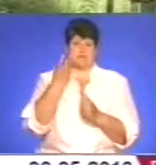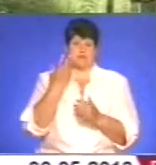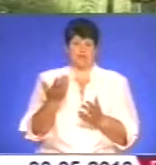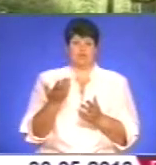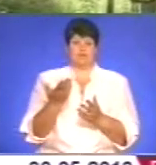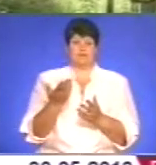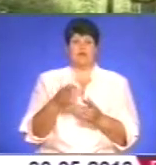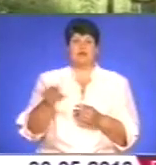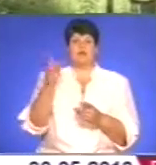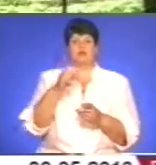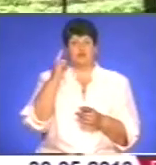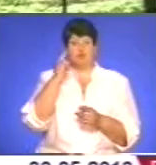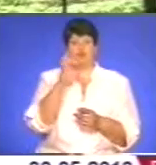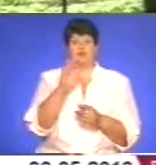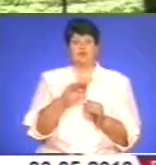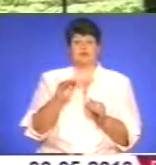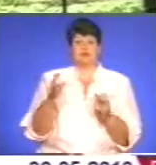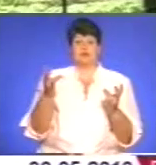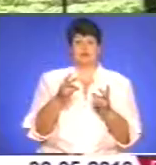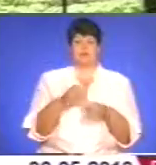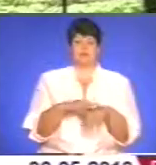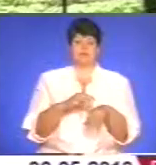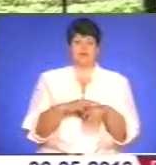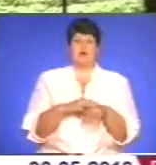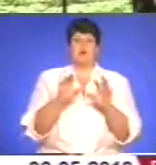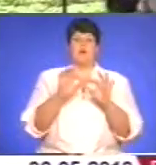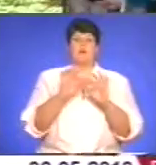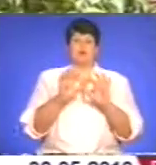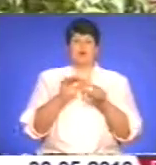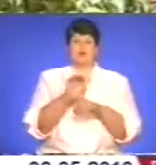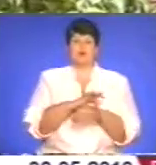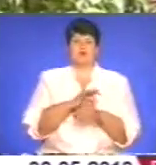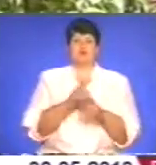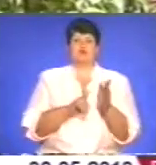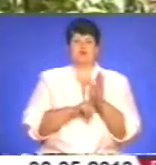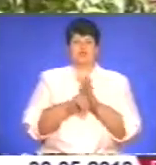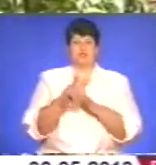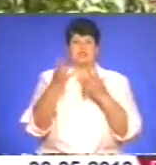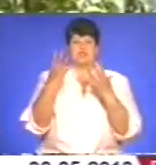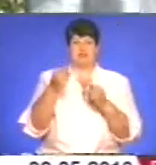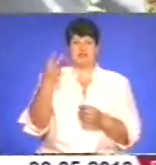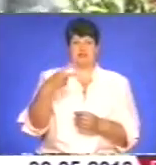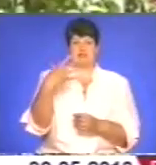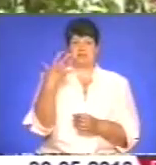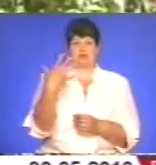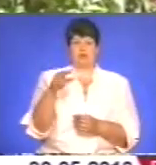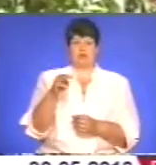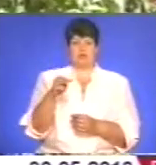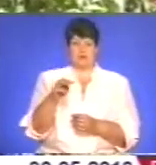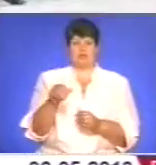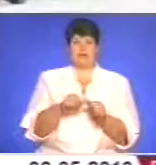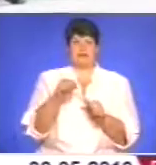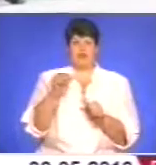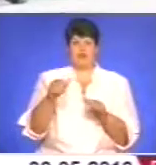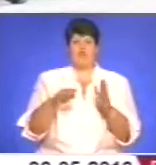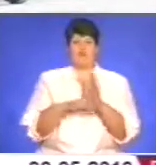молодих людей влітку і правоохоронці. Оперативно-профілактичні заходи під назвою «Літо» розпочали ще з 25 травня. Крім того,